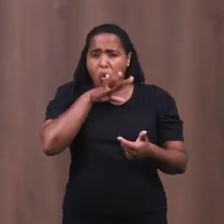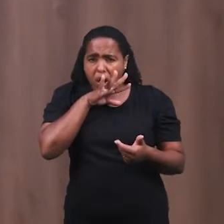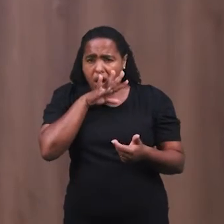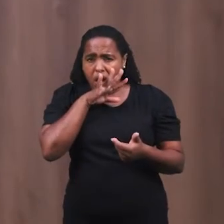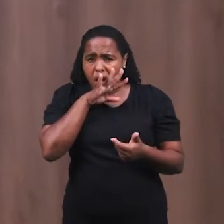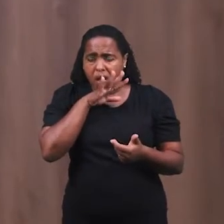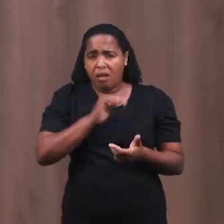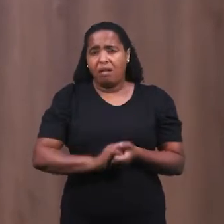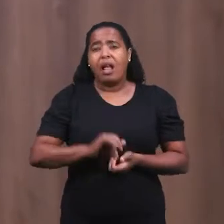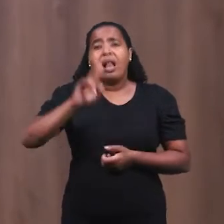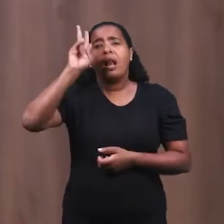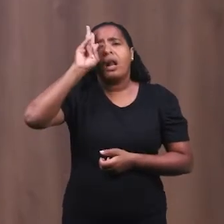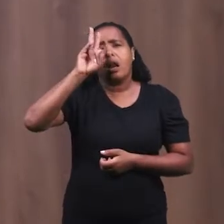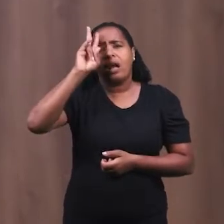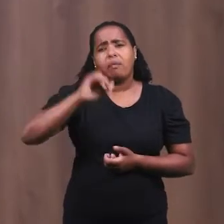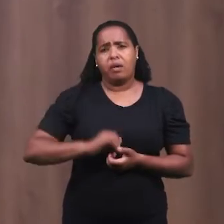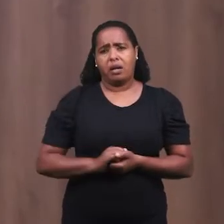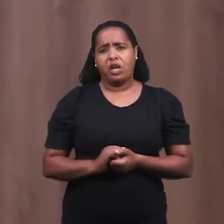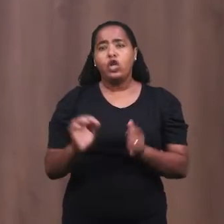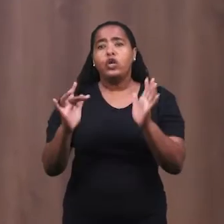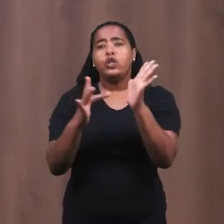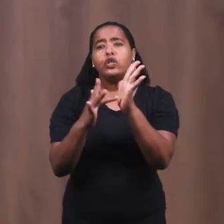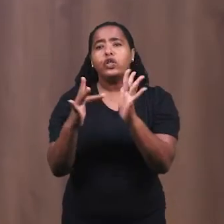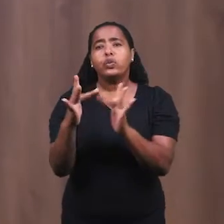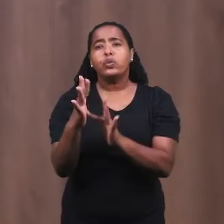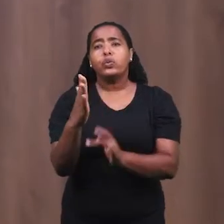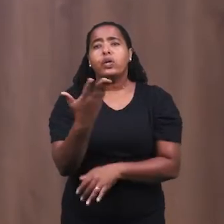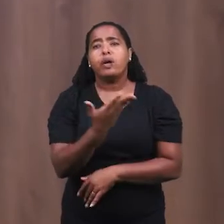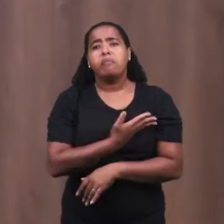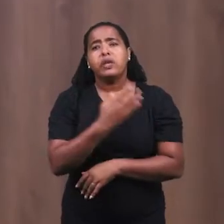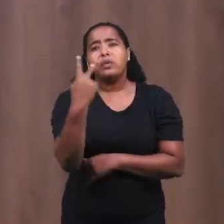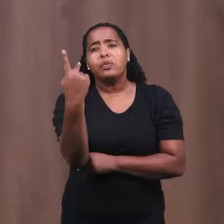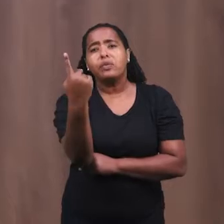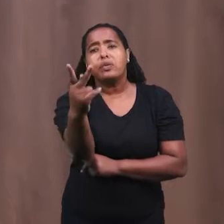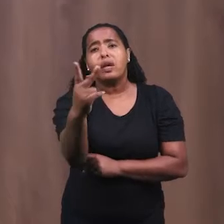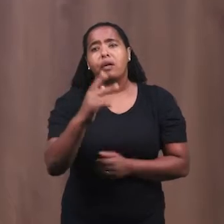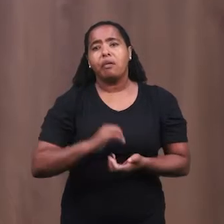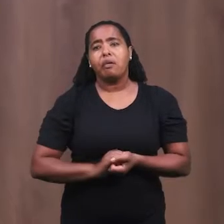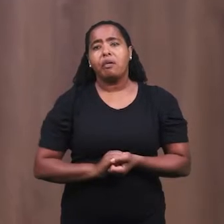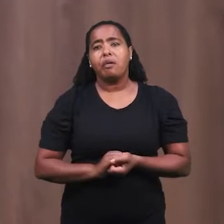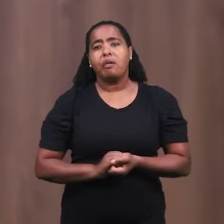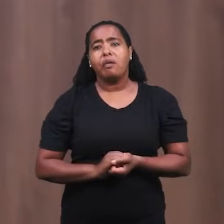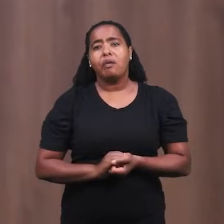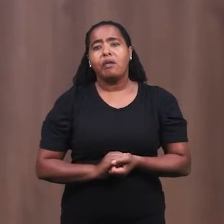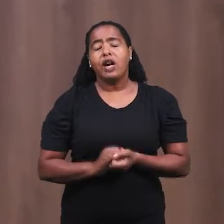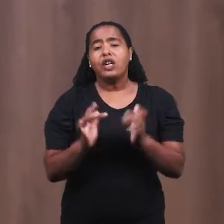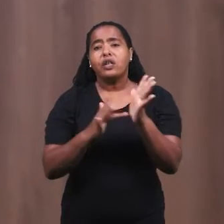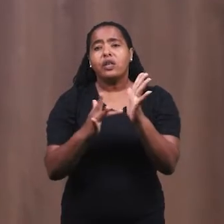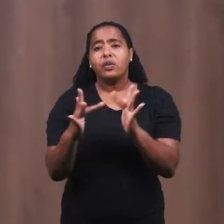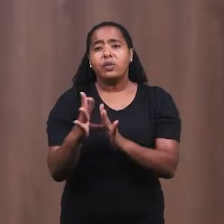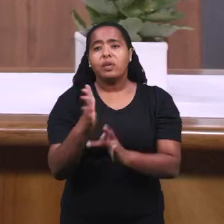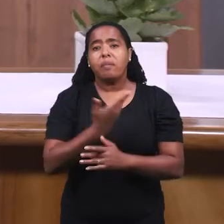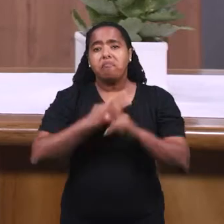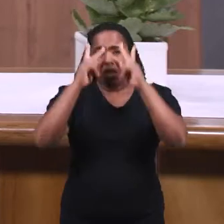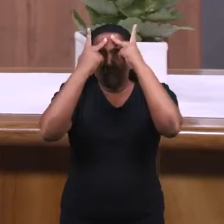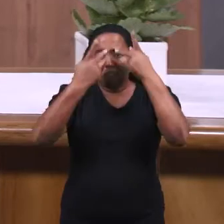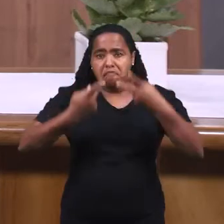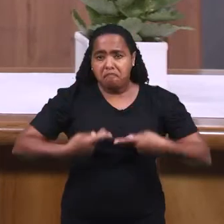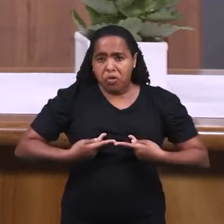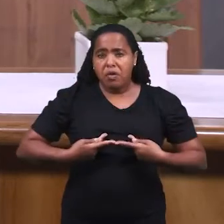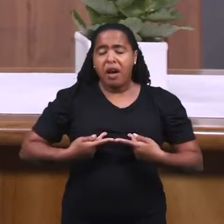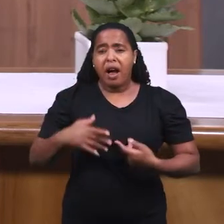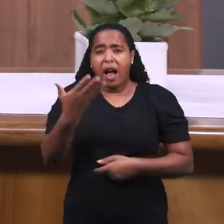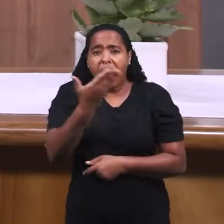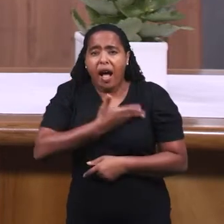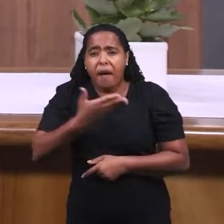сделать, может, ты и сделал ужасные вещи, но Иисус, Он друг твой, Он друг человека, Он верный друг.